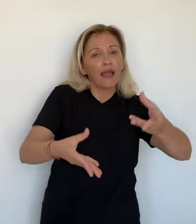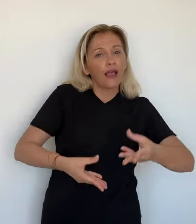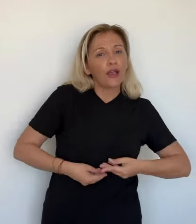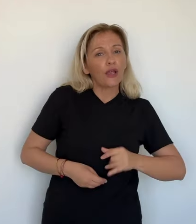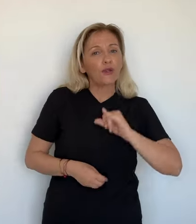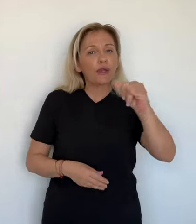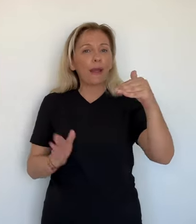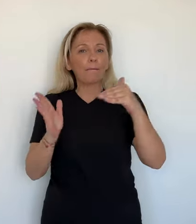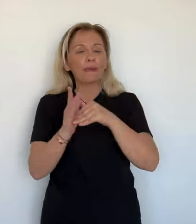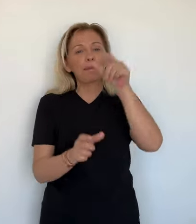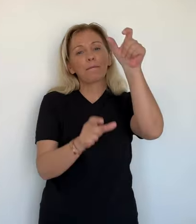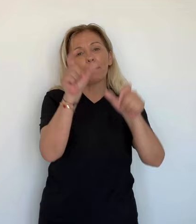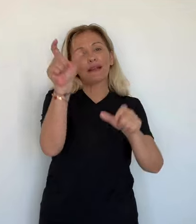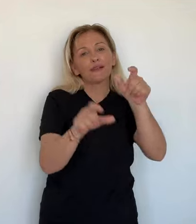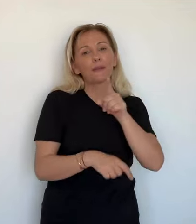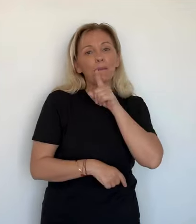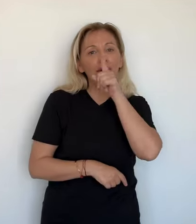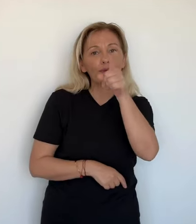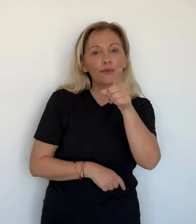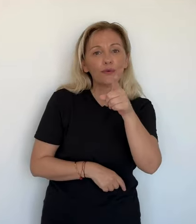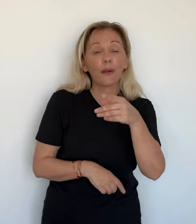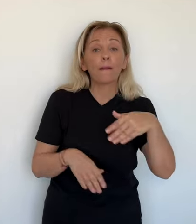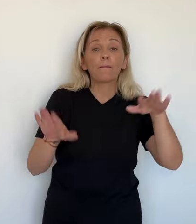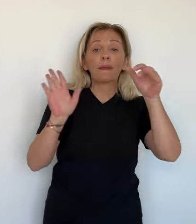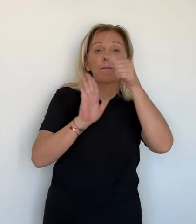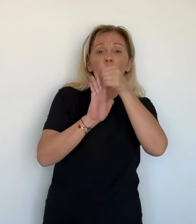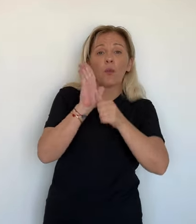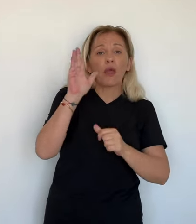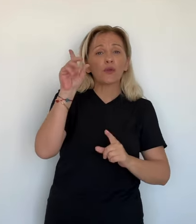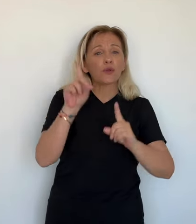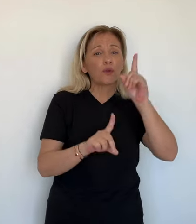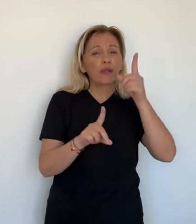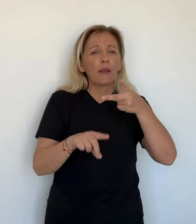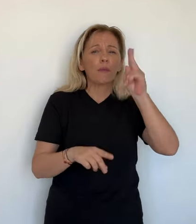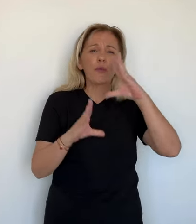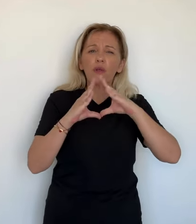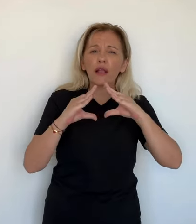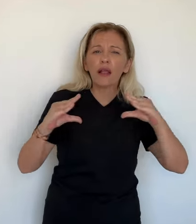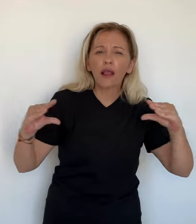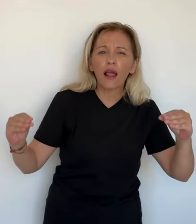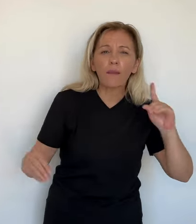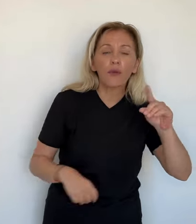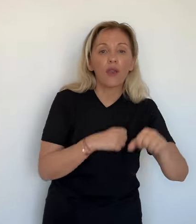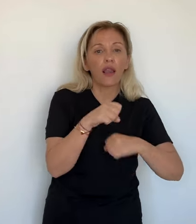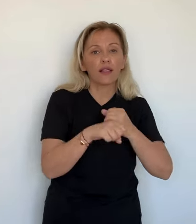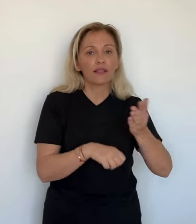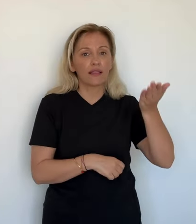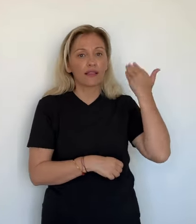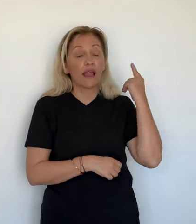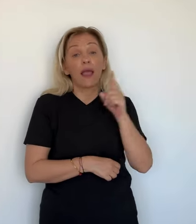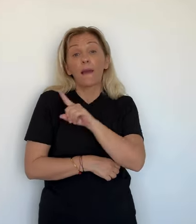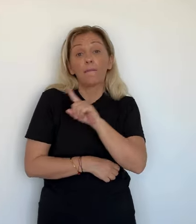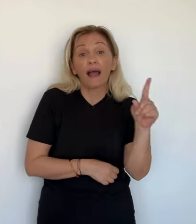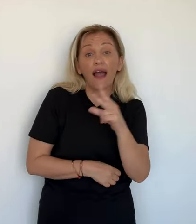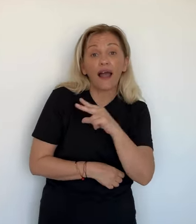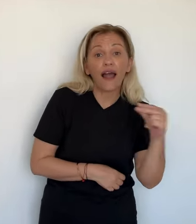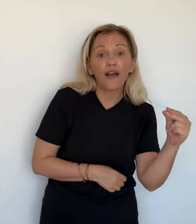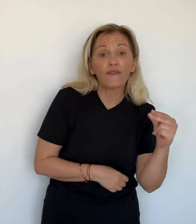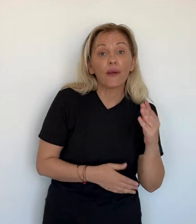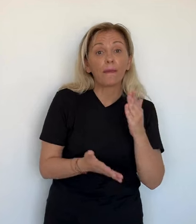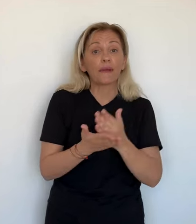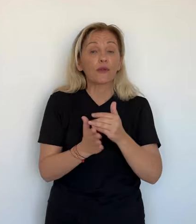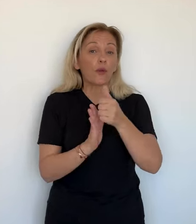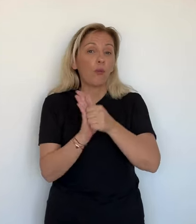du tourisme, on accueille jusqu'à 1000 personnes jour. Vous avez un mémorial de Napoléon qui est situé place de Servigne. Mais le mois s'annonce plus calme que l'an